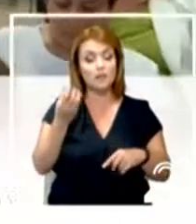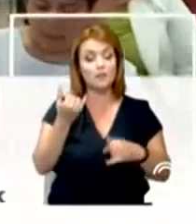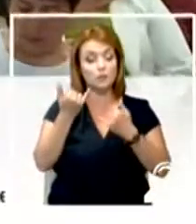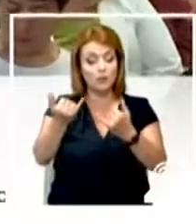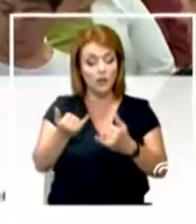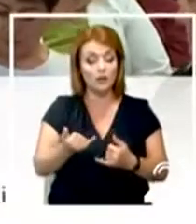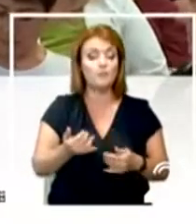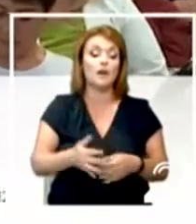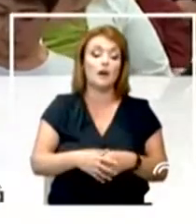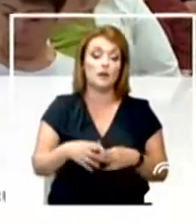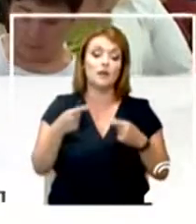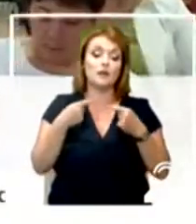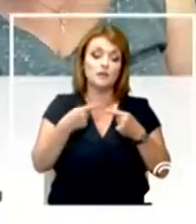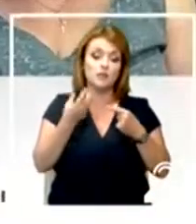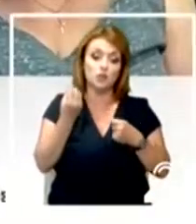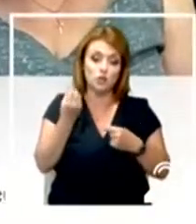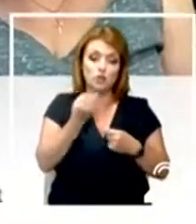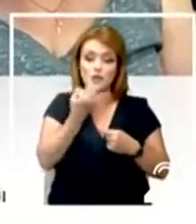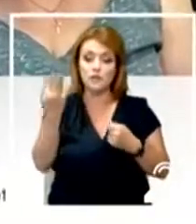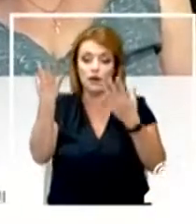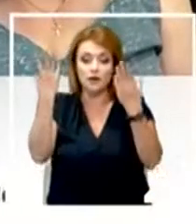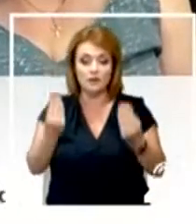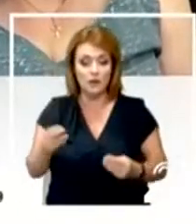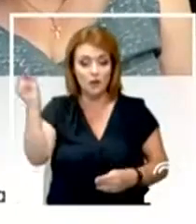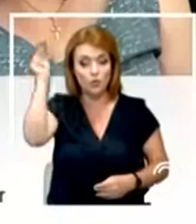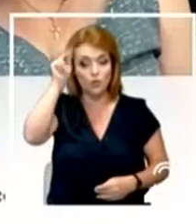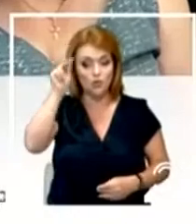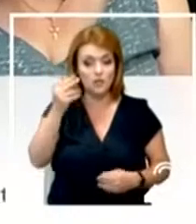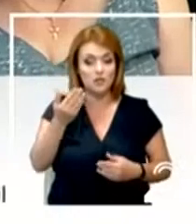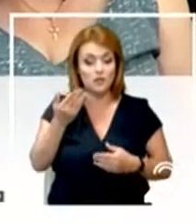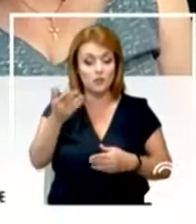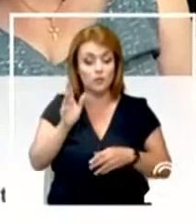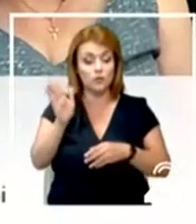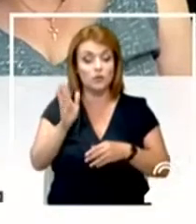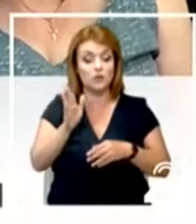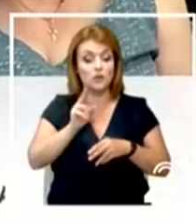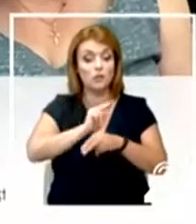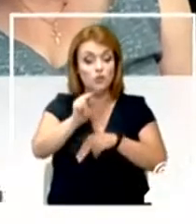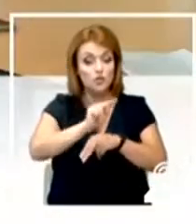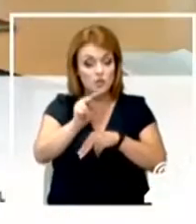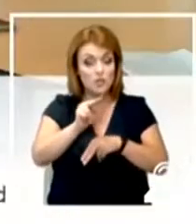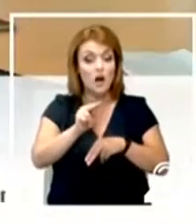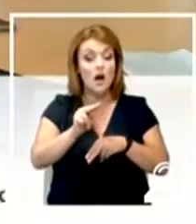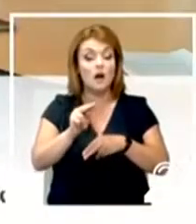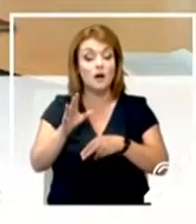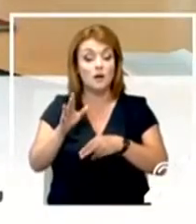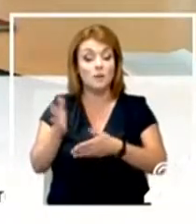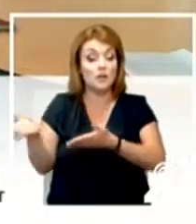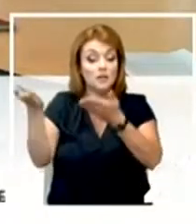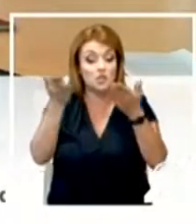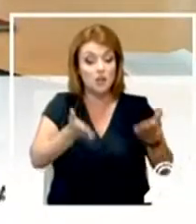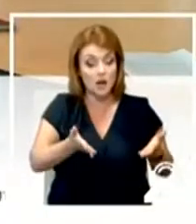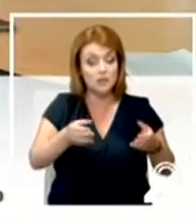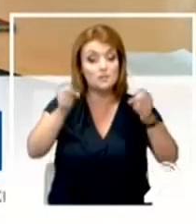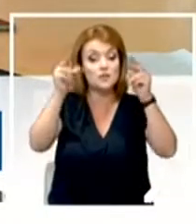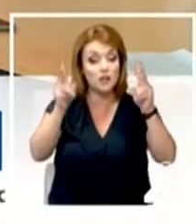vor participa la lecții susținute inclusiv de specialiștii din străinătate. Ne bucurăm și de prezența experților